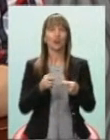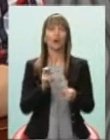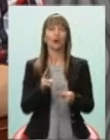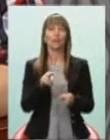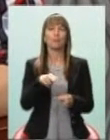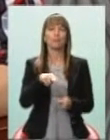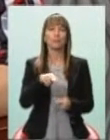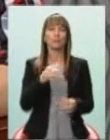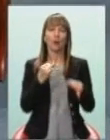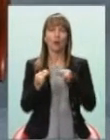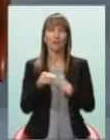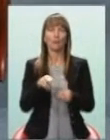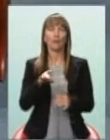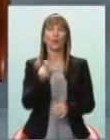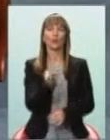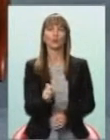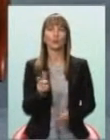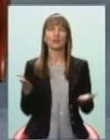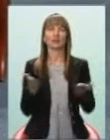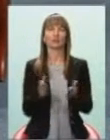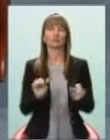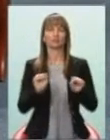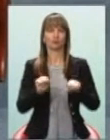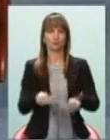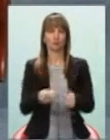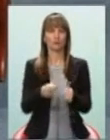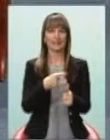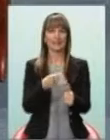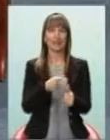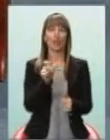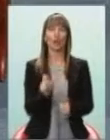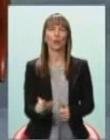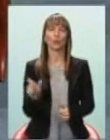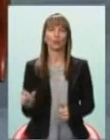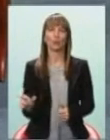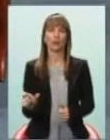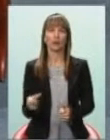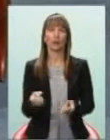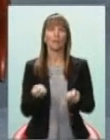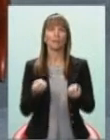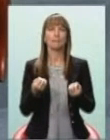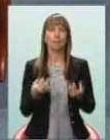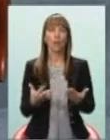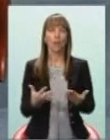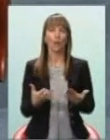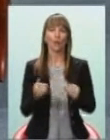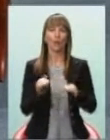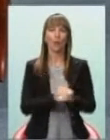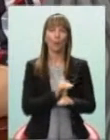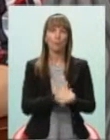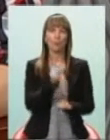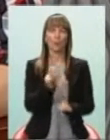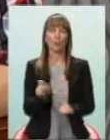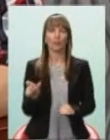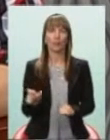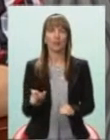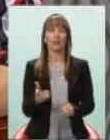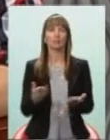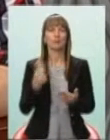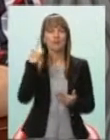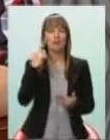людей. Поговоримо сьогодні про людей, якими можна назвати людьми. Тобто про людяних людей. Як ми знаємо, риса характеру